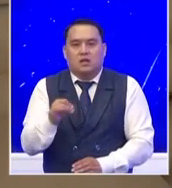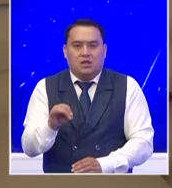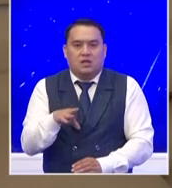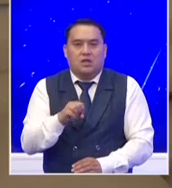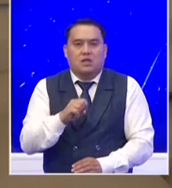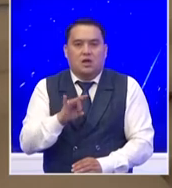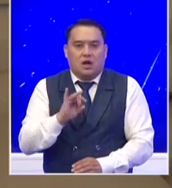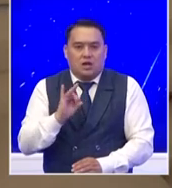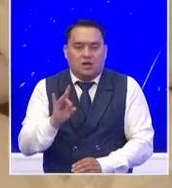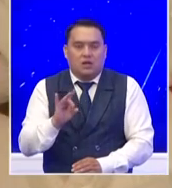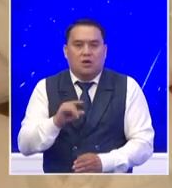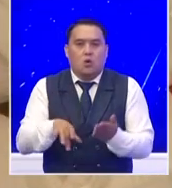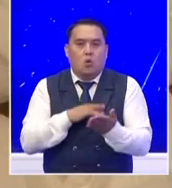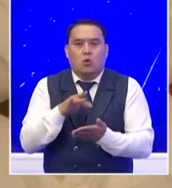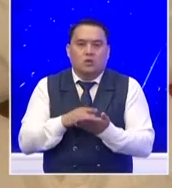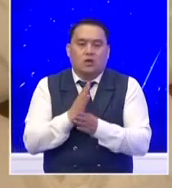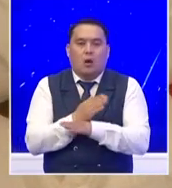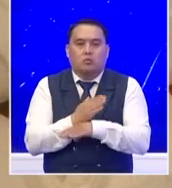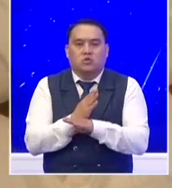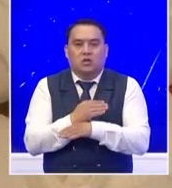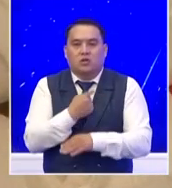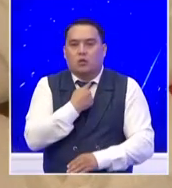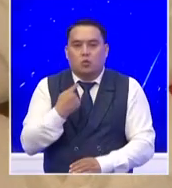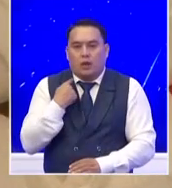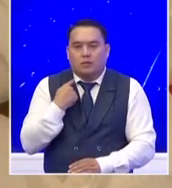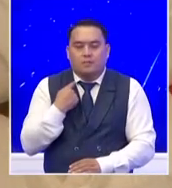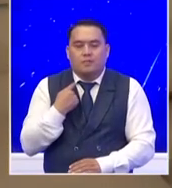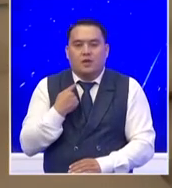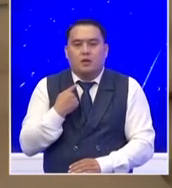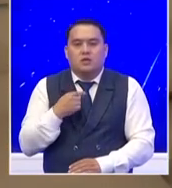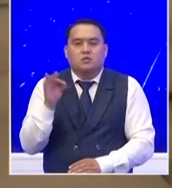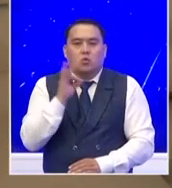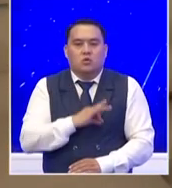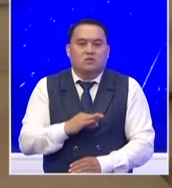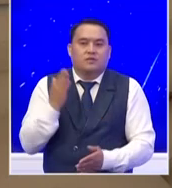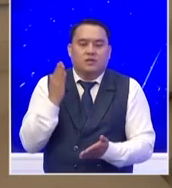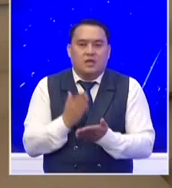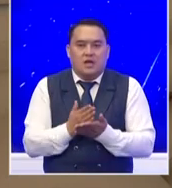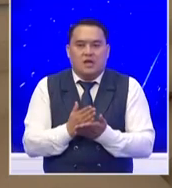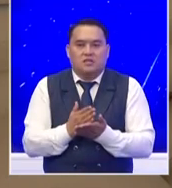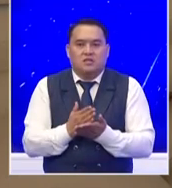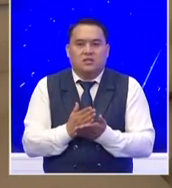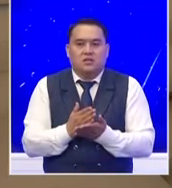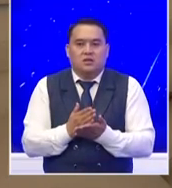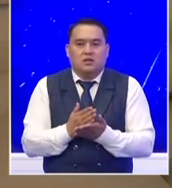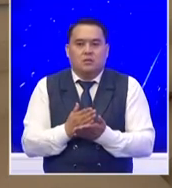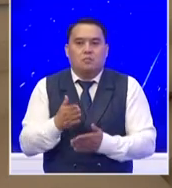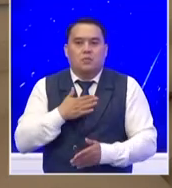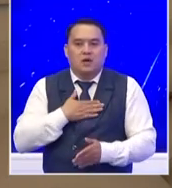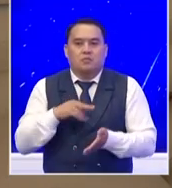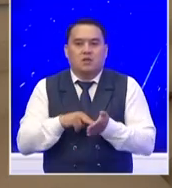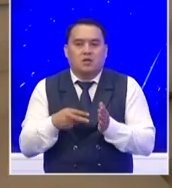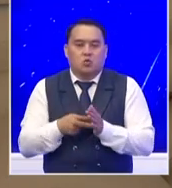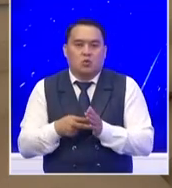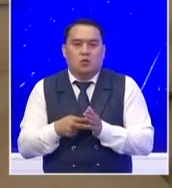Талгарский, Ембекши-Казахский районы, город Капчагай и Талдыкурган. Освоение идет. И в ближайшее время мы